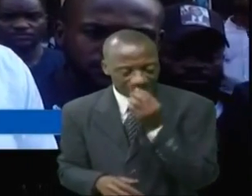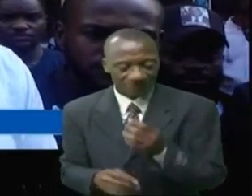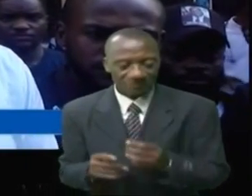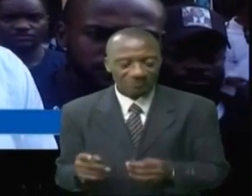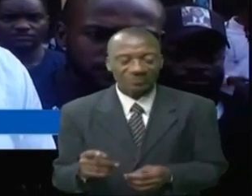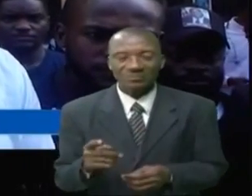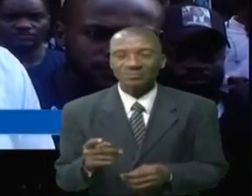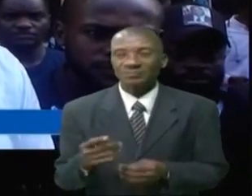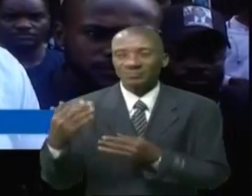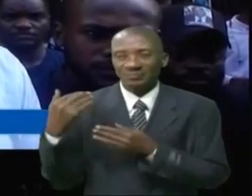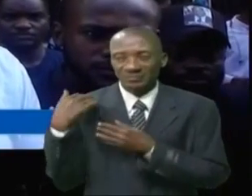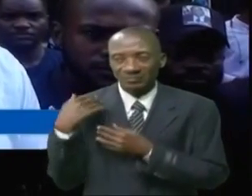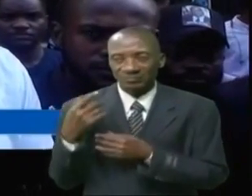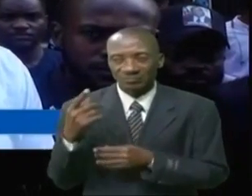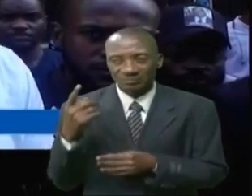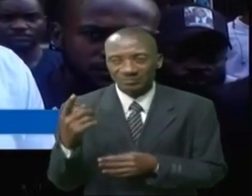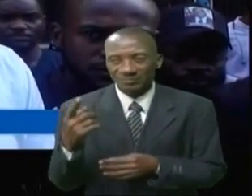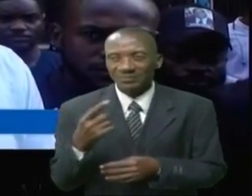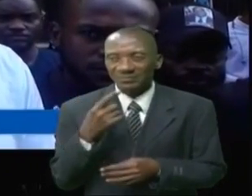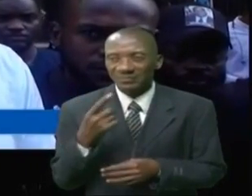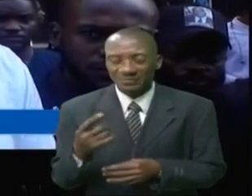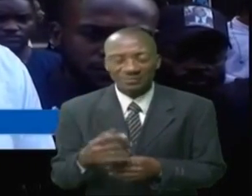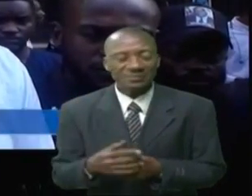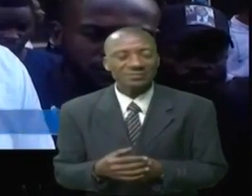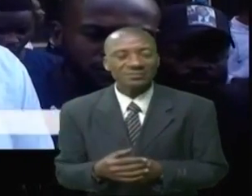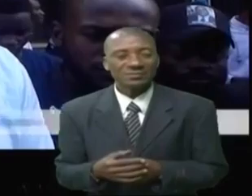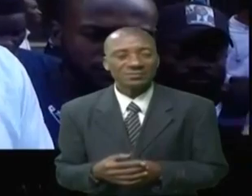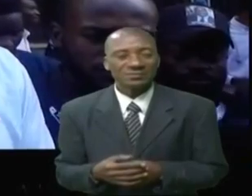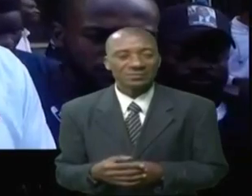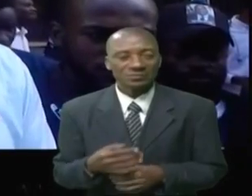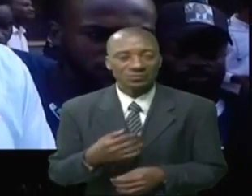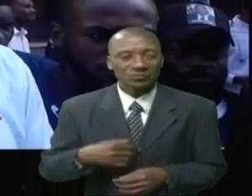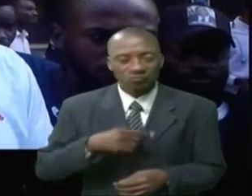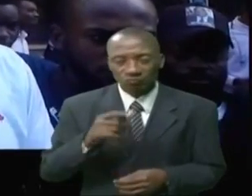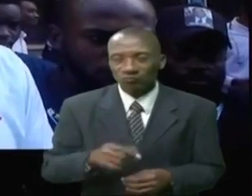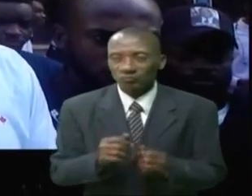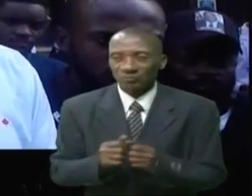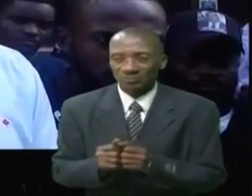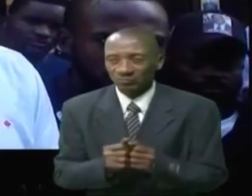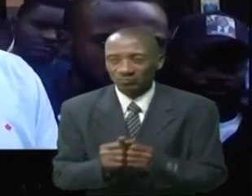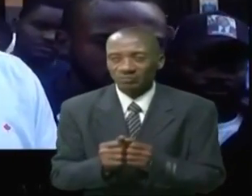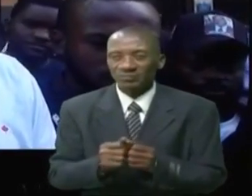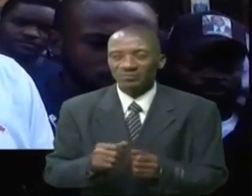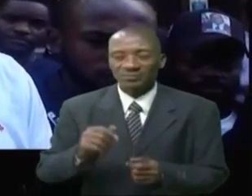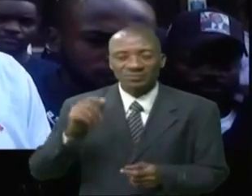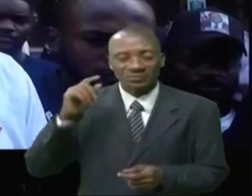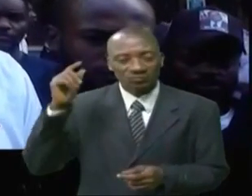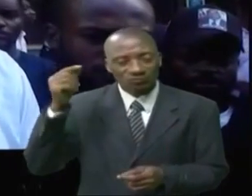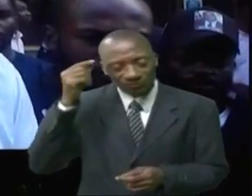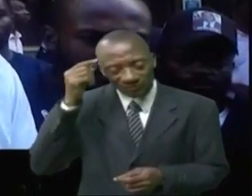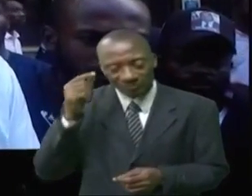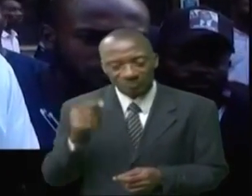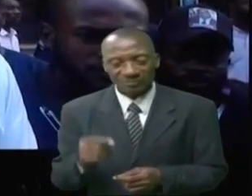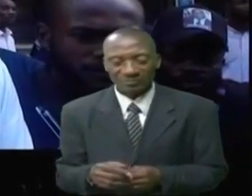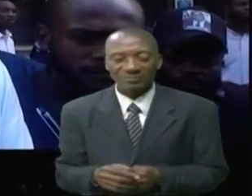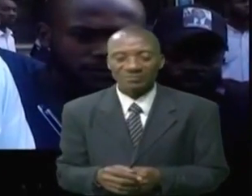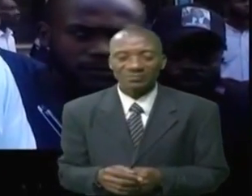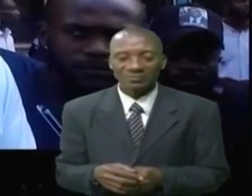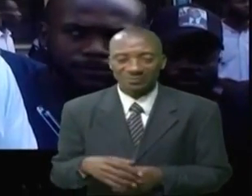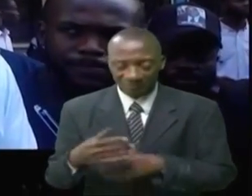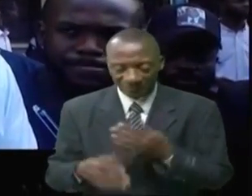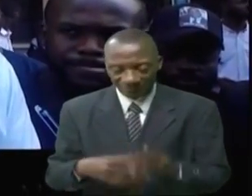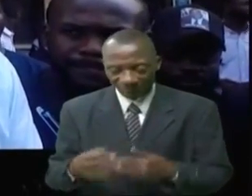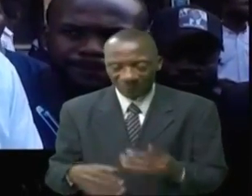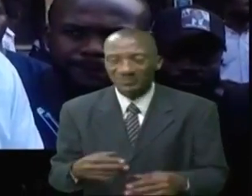des techniciens, donc des agronomes, qui pourront accompagner le projet dans sa phase pilote. Dans sa phase pilote, à Songololo,